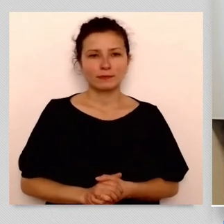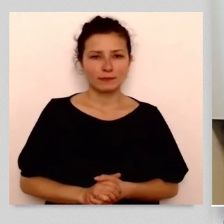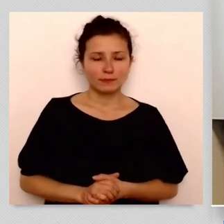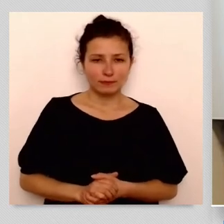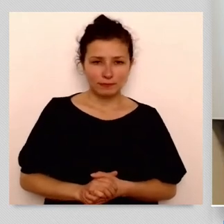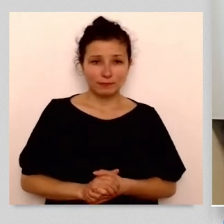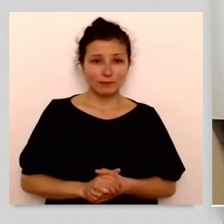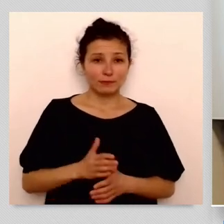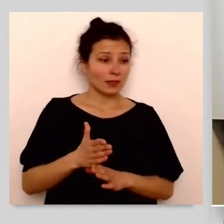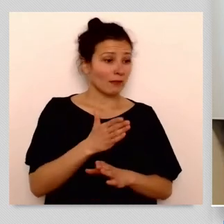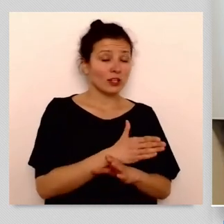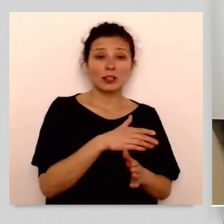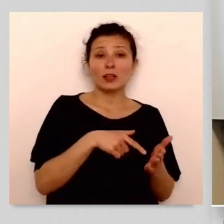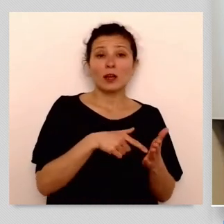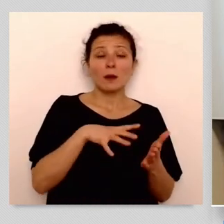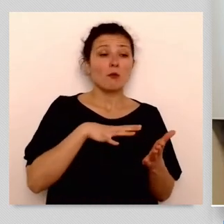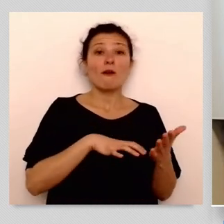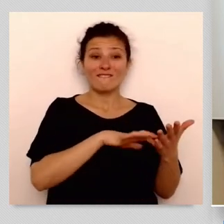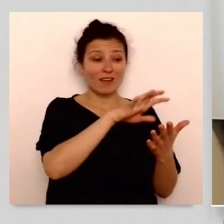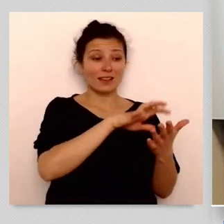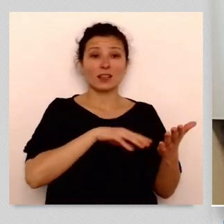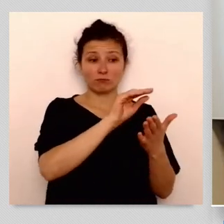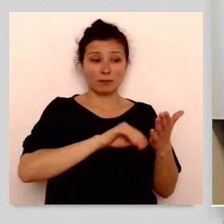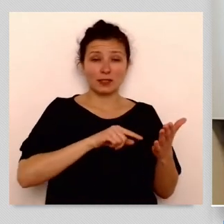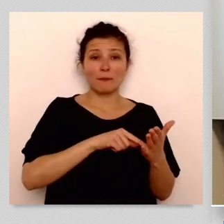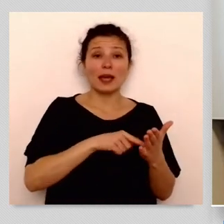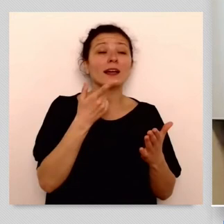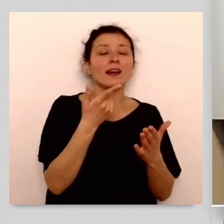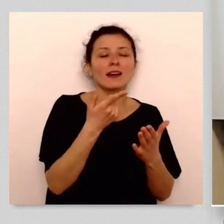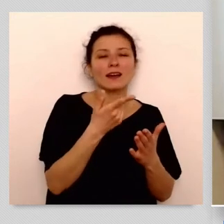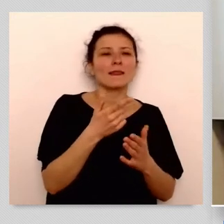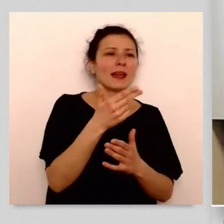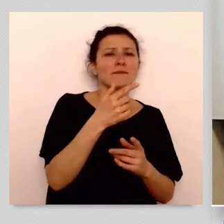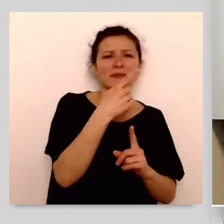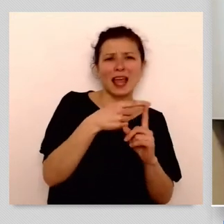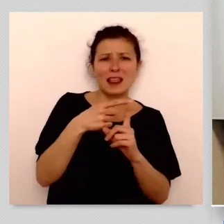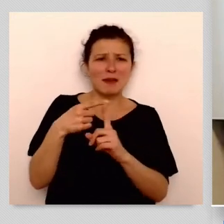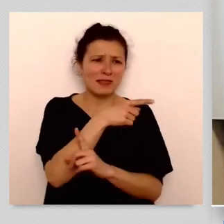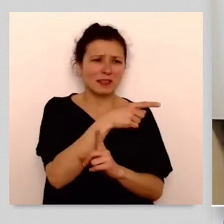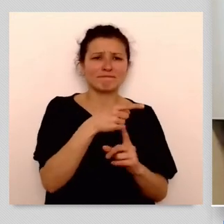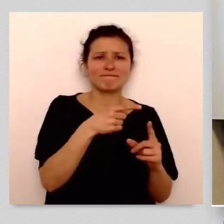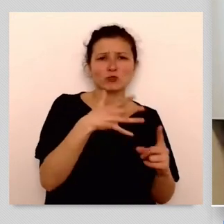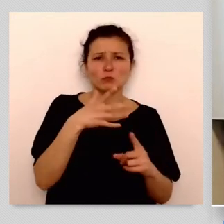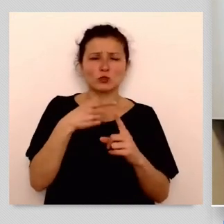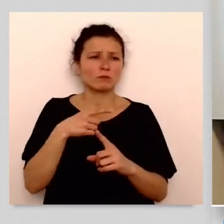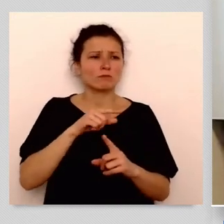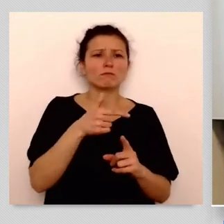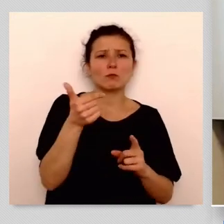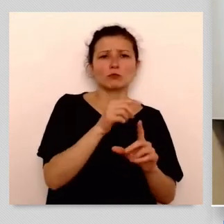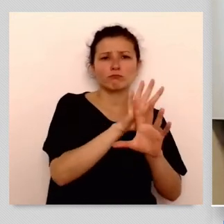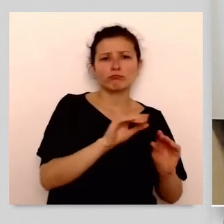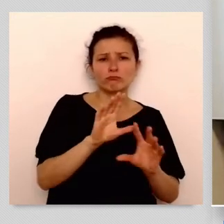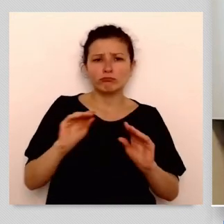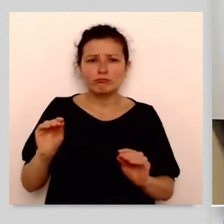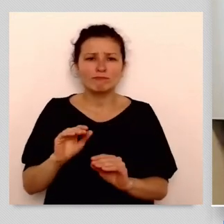tak jak było w eseju, te punkty zapalne, to mam wrażenie, że prezydent Macron w pewien sposób